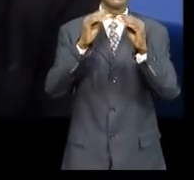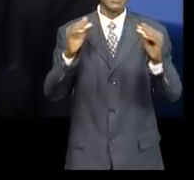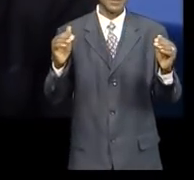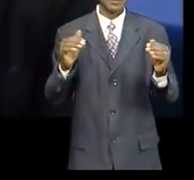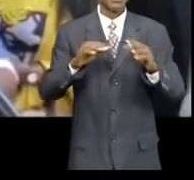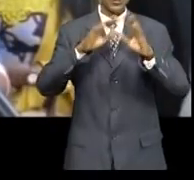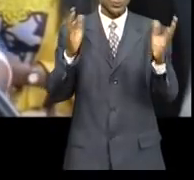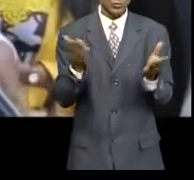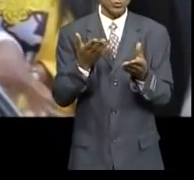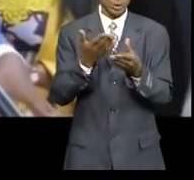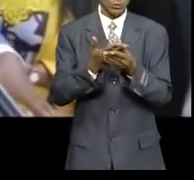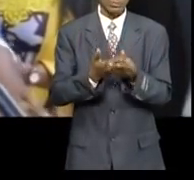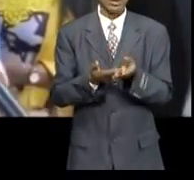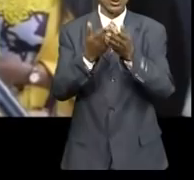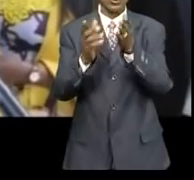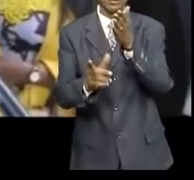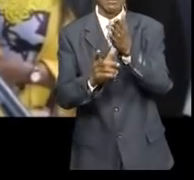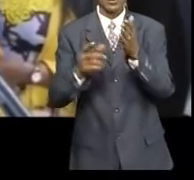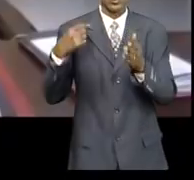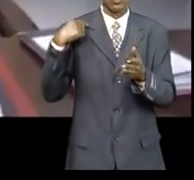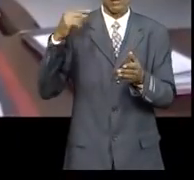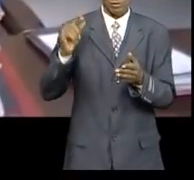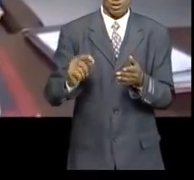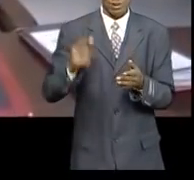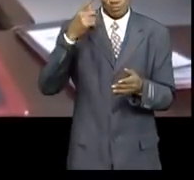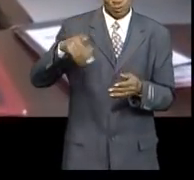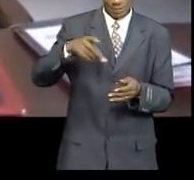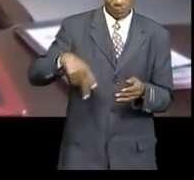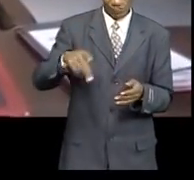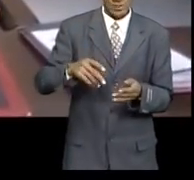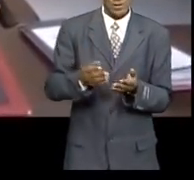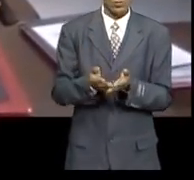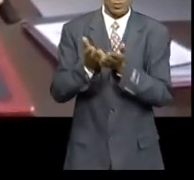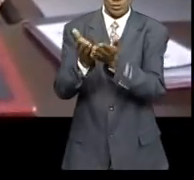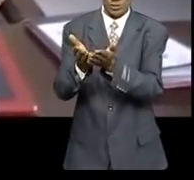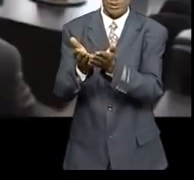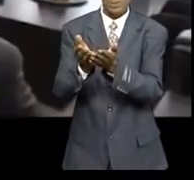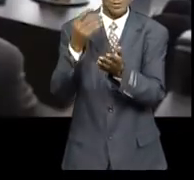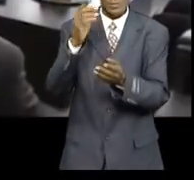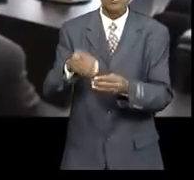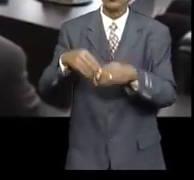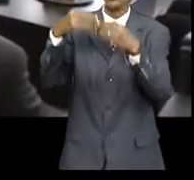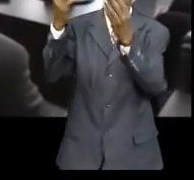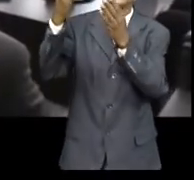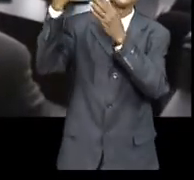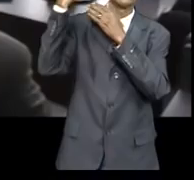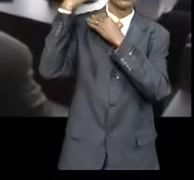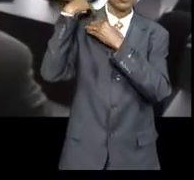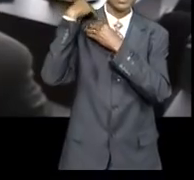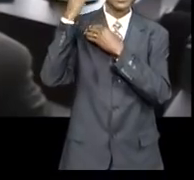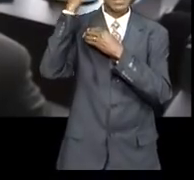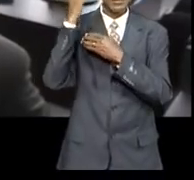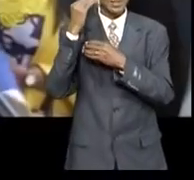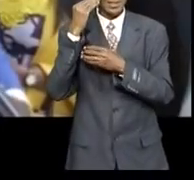remis à la vice-gouverneure et gouverneur intérimaire quelques heures avant les débuts de l'atelier, lors d'une audience qu'elle a accordée